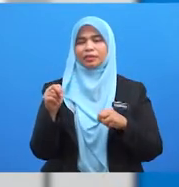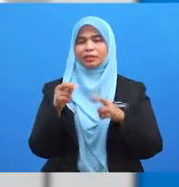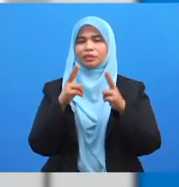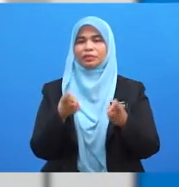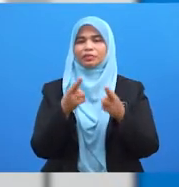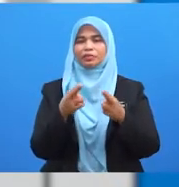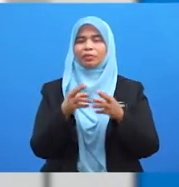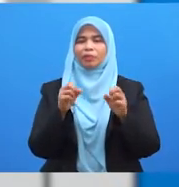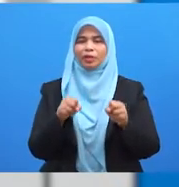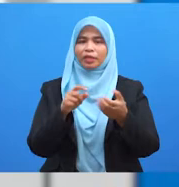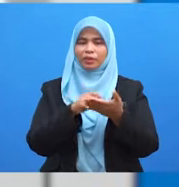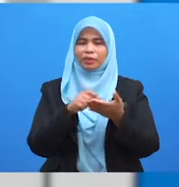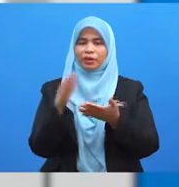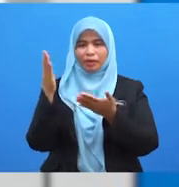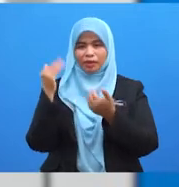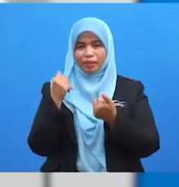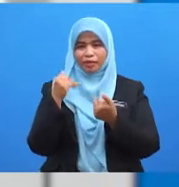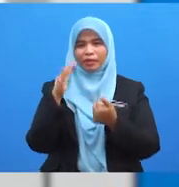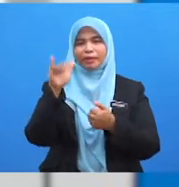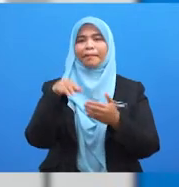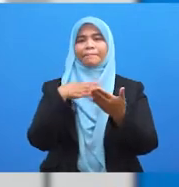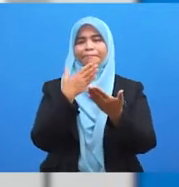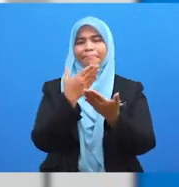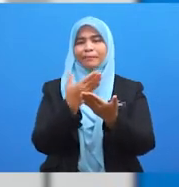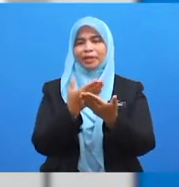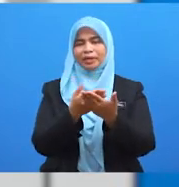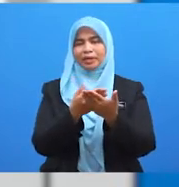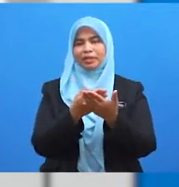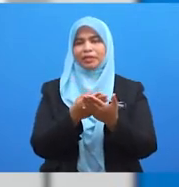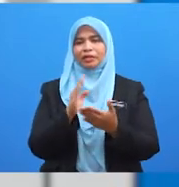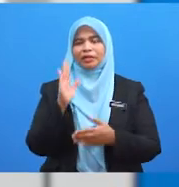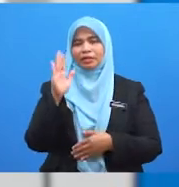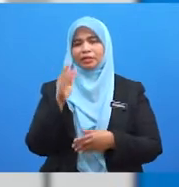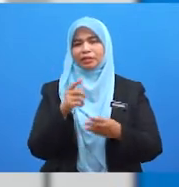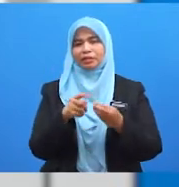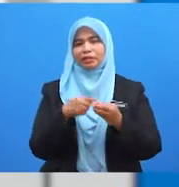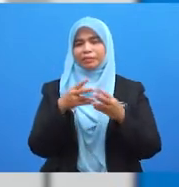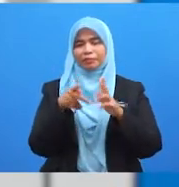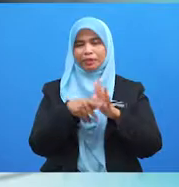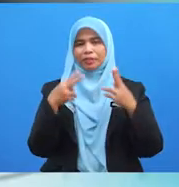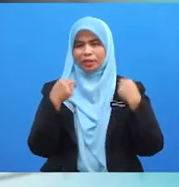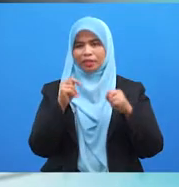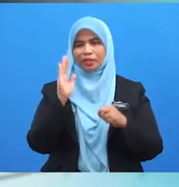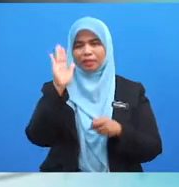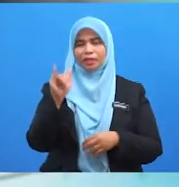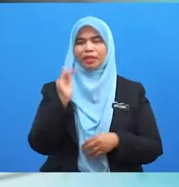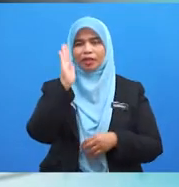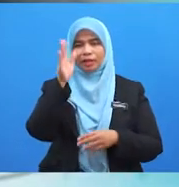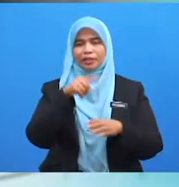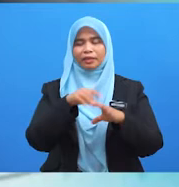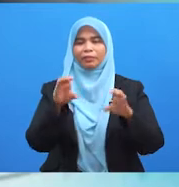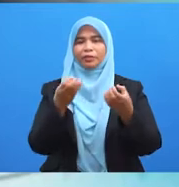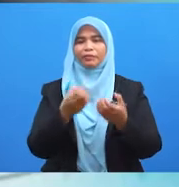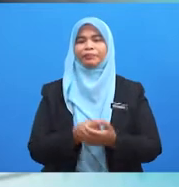boleh menulis harapan yang positif tentang perniagaan yang bakal dijalankan.